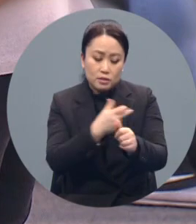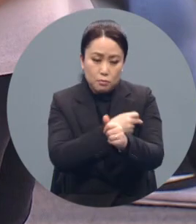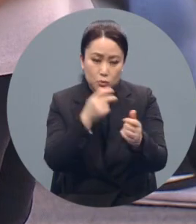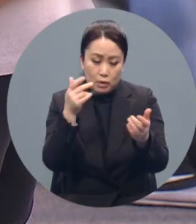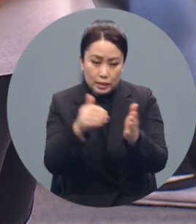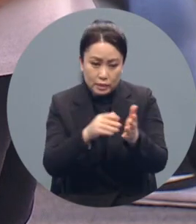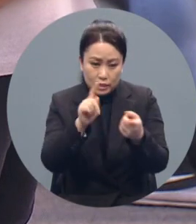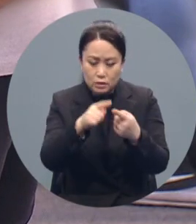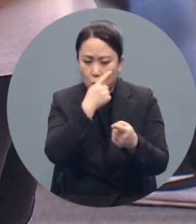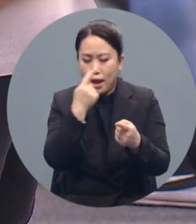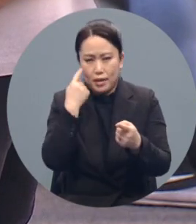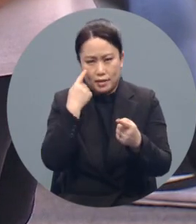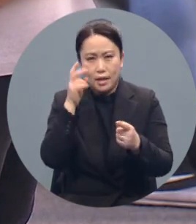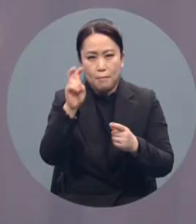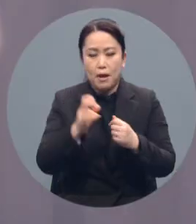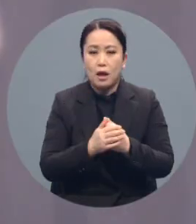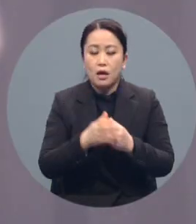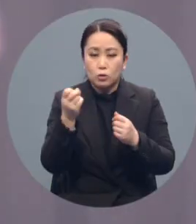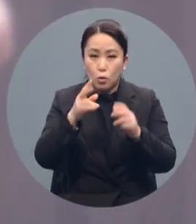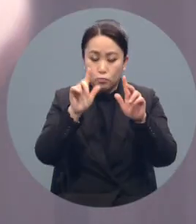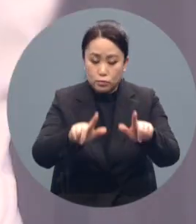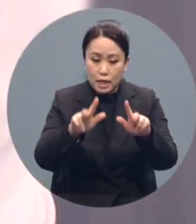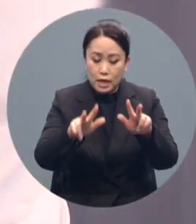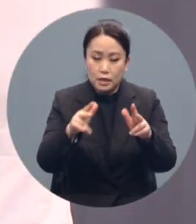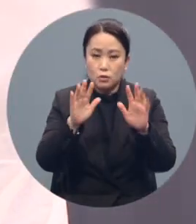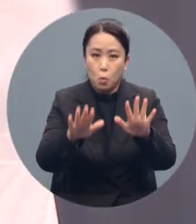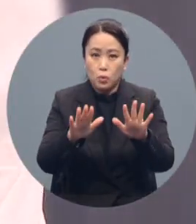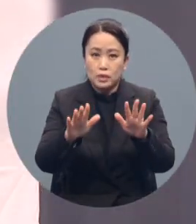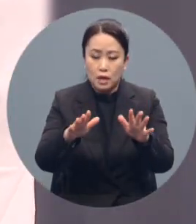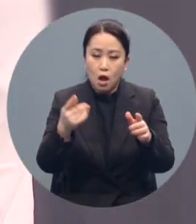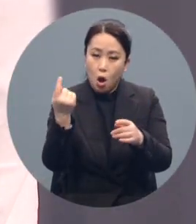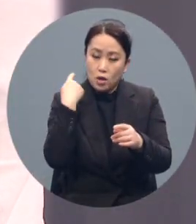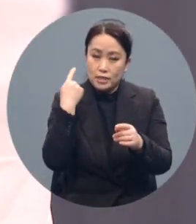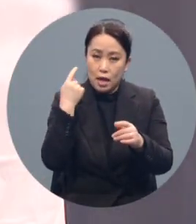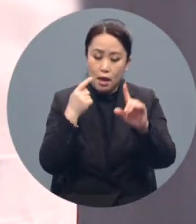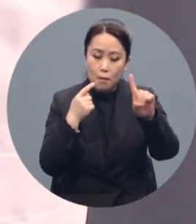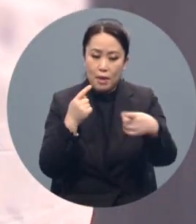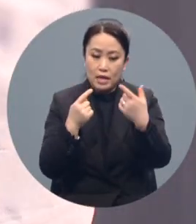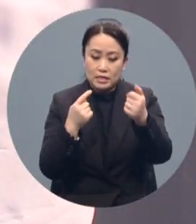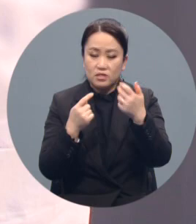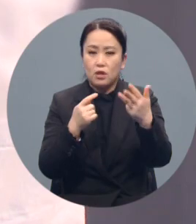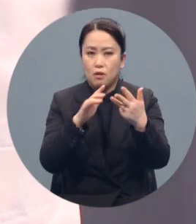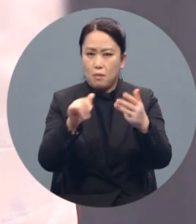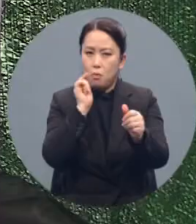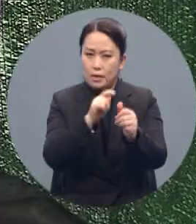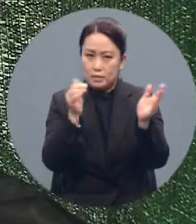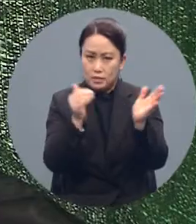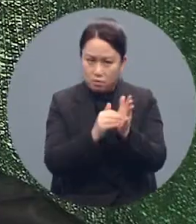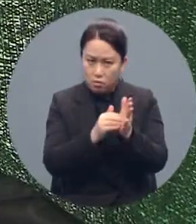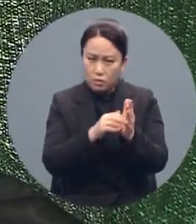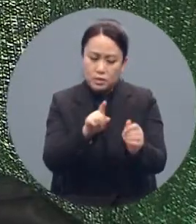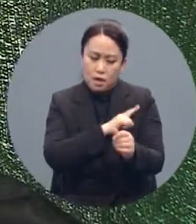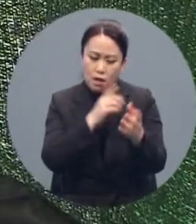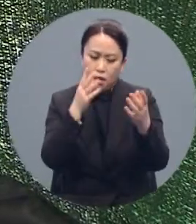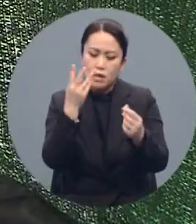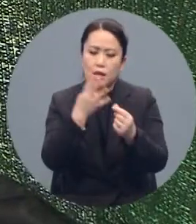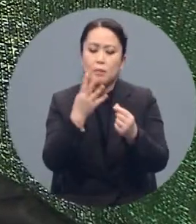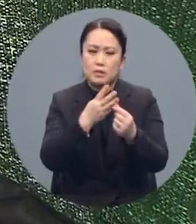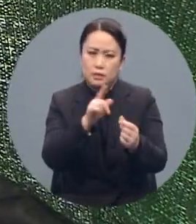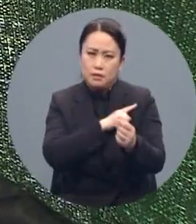0시 기준 158명이 신규 확진돼 코로나19 발생 이후 역대 네 번째로 많은 하루 확진 환자 수를 기록했고